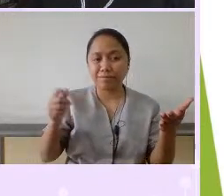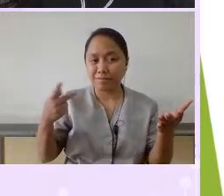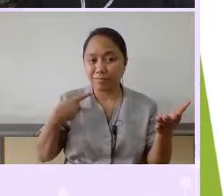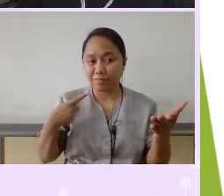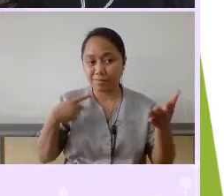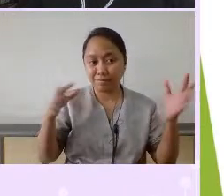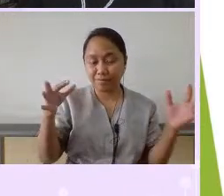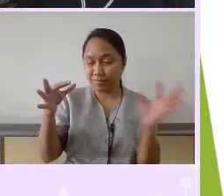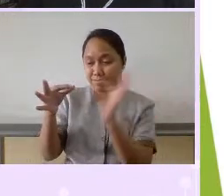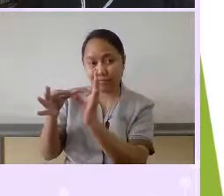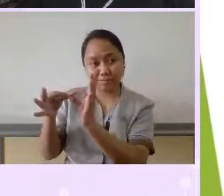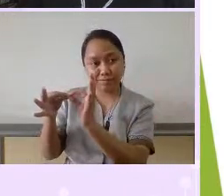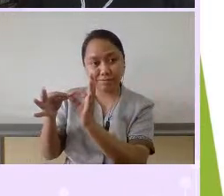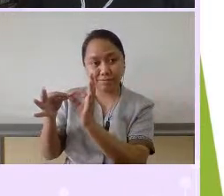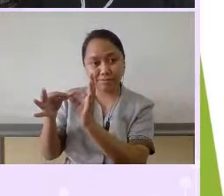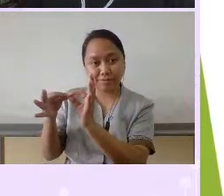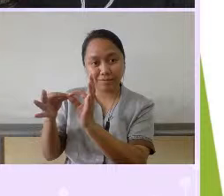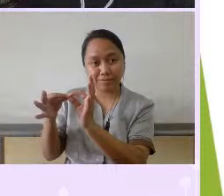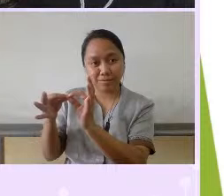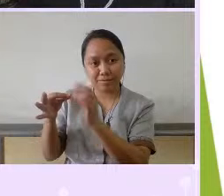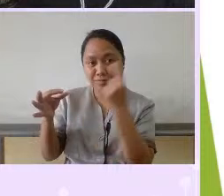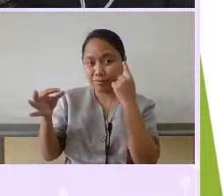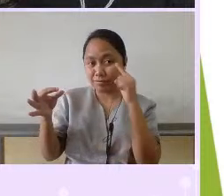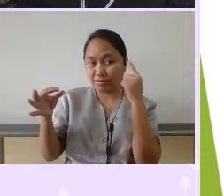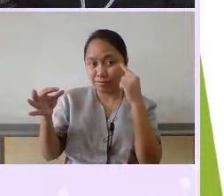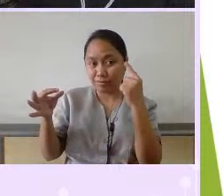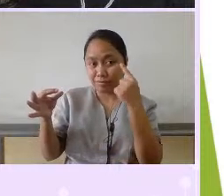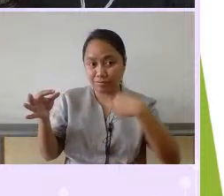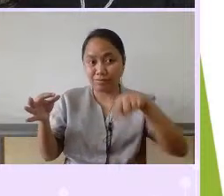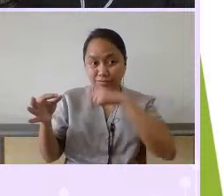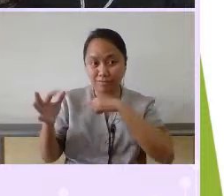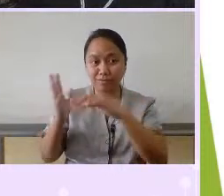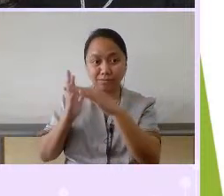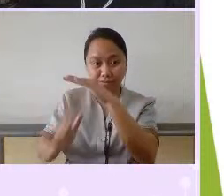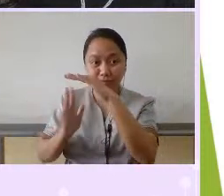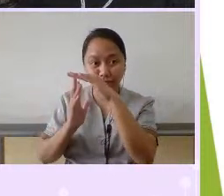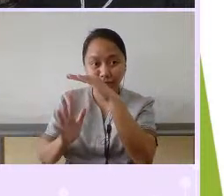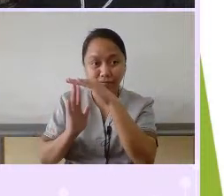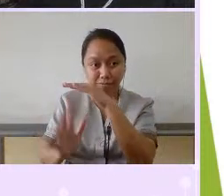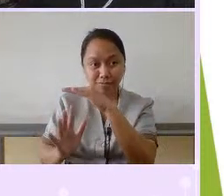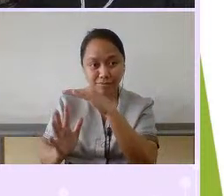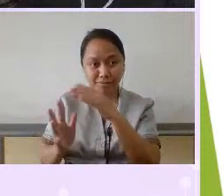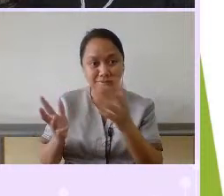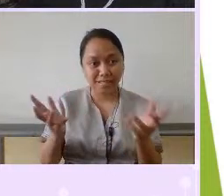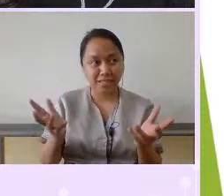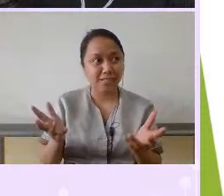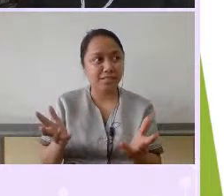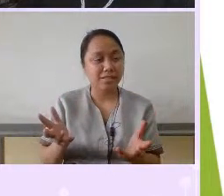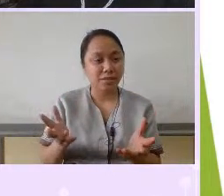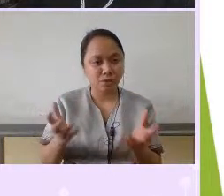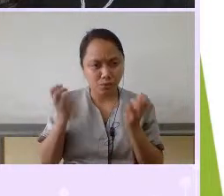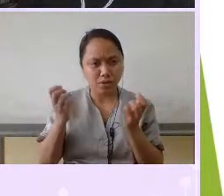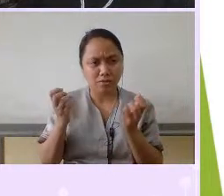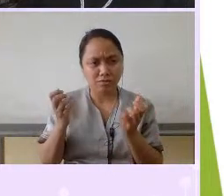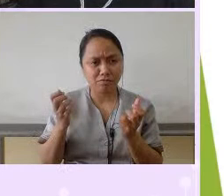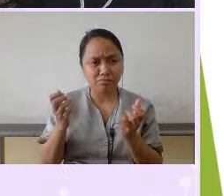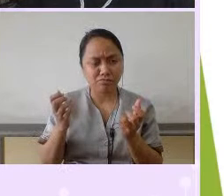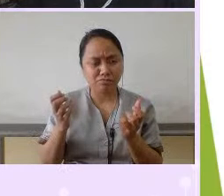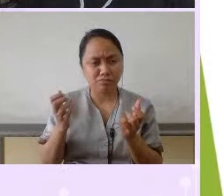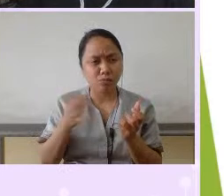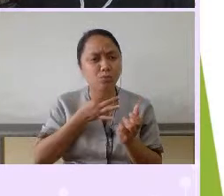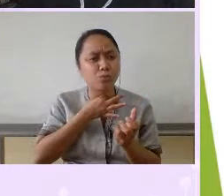makikipag-ugnayan po kayo ang mga ating mga clients sa kanilang mga agriculture and fishery